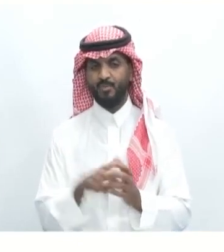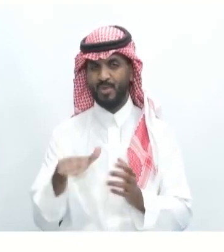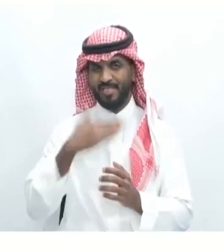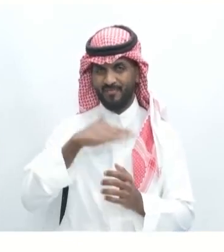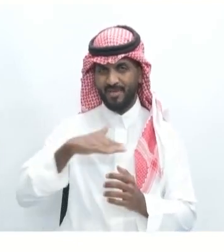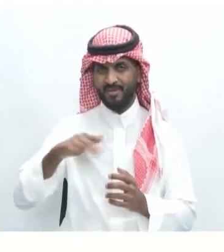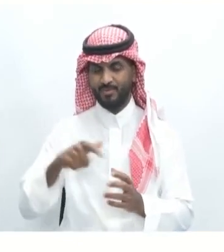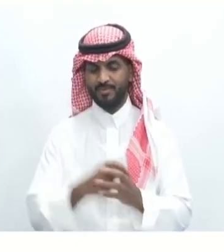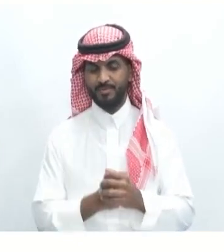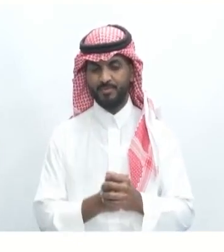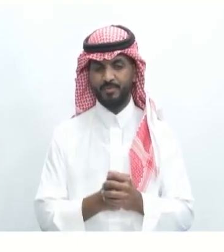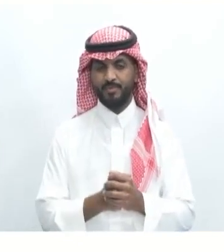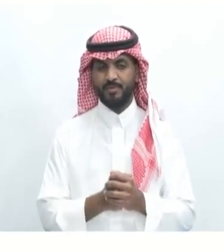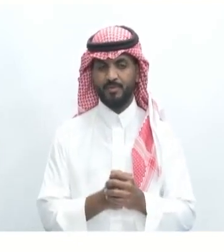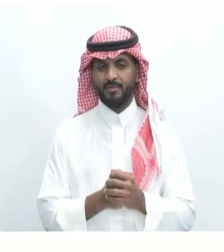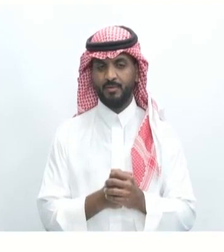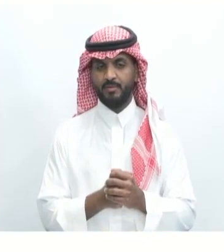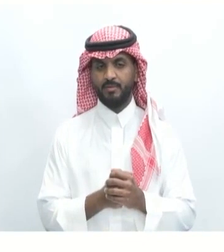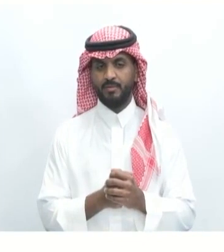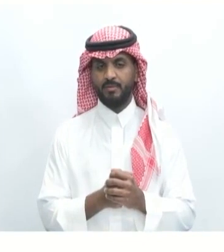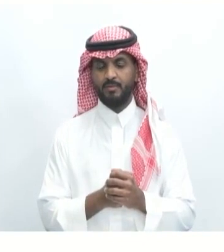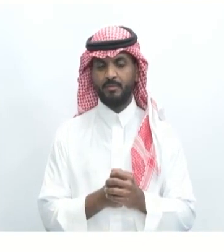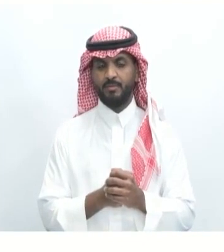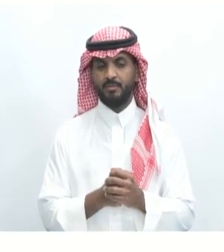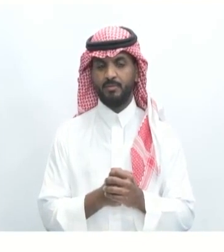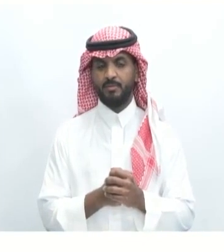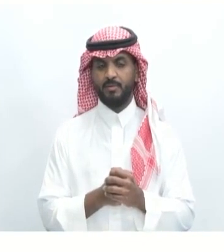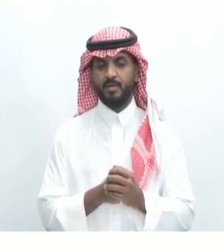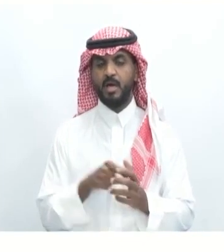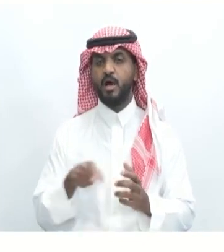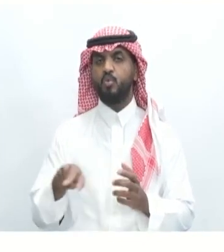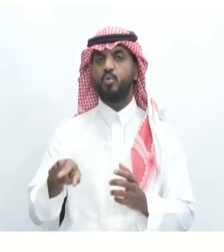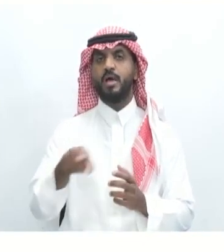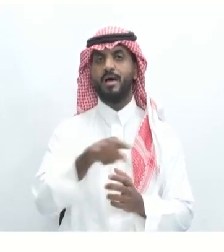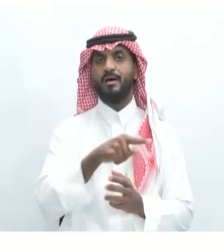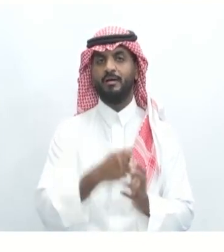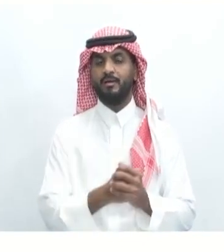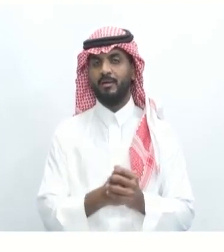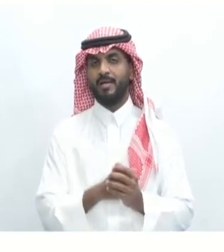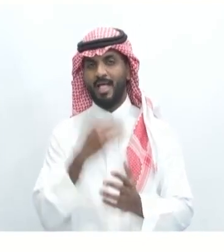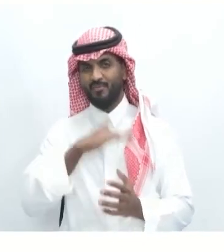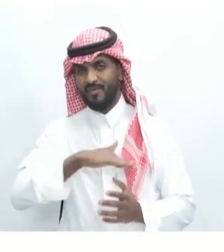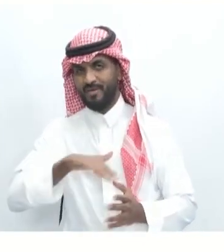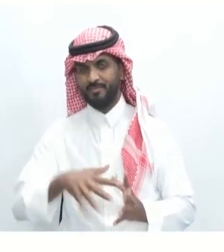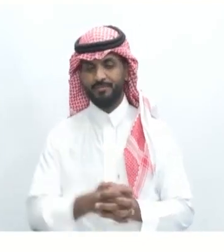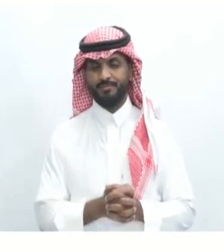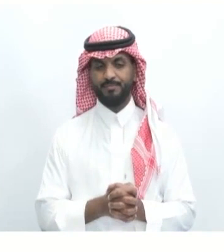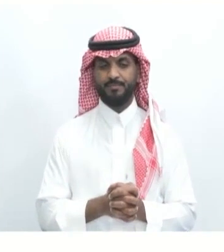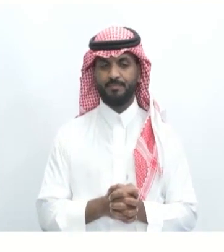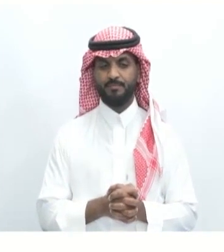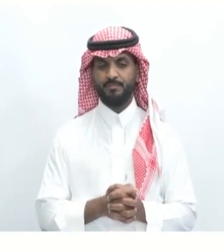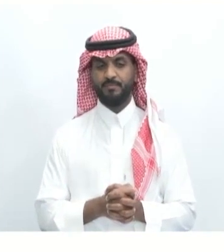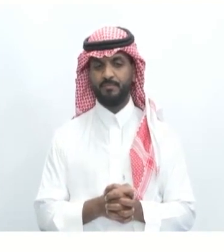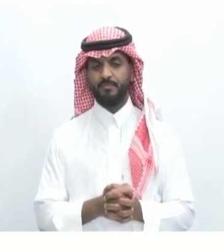هنا نشير احسنتم ممتاز نقول هؤلاء اطفال والصوره التي